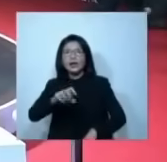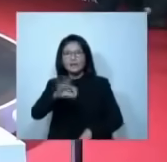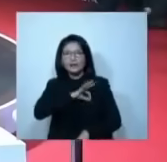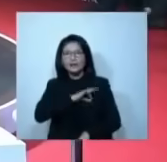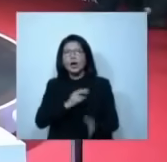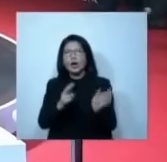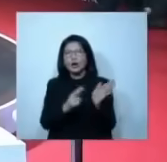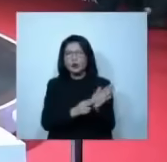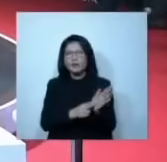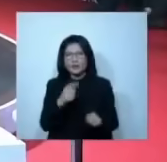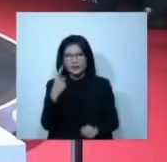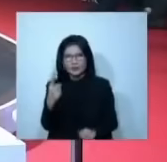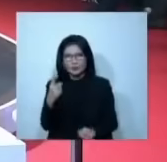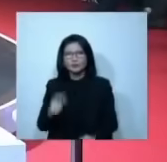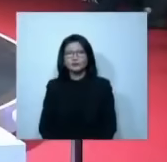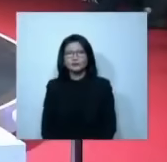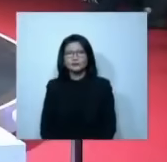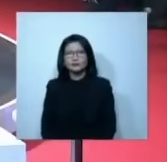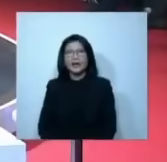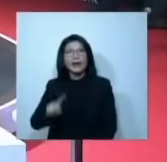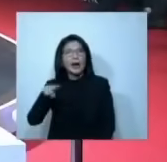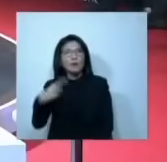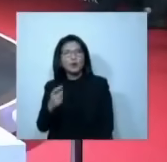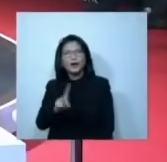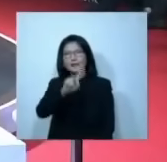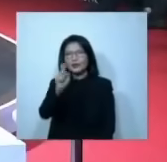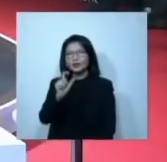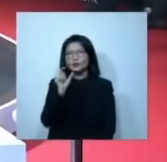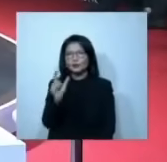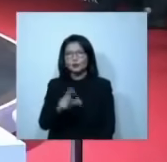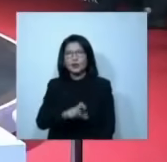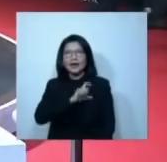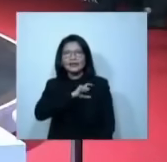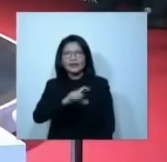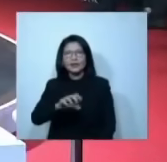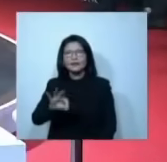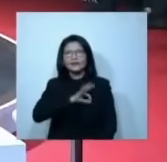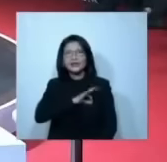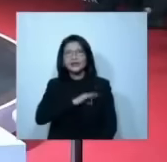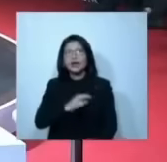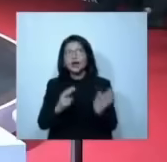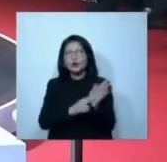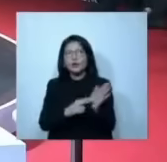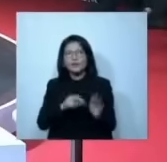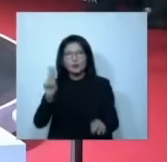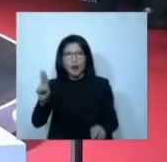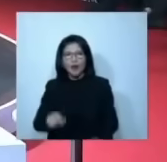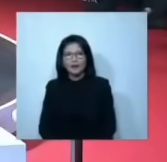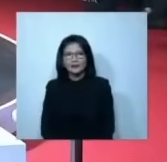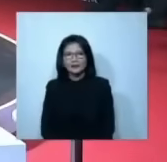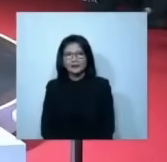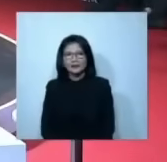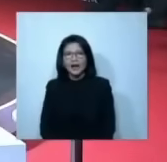dikatakan cair-cair saja belum menyentuh eh target deliver gagasan untuk menyentuh hatinya and